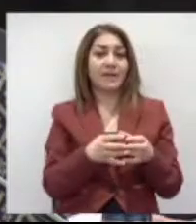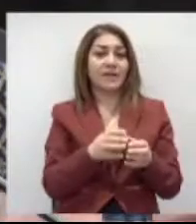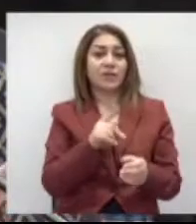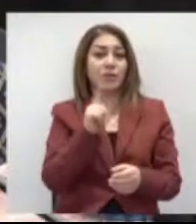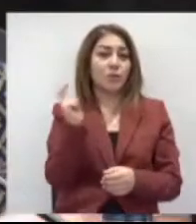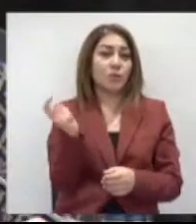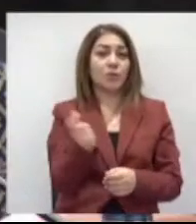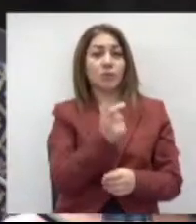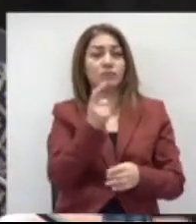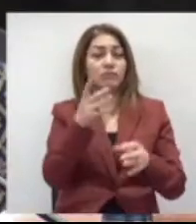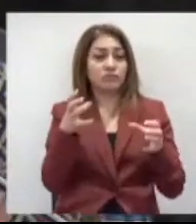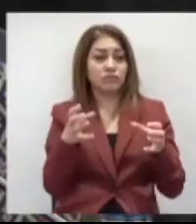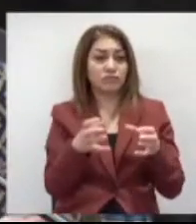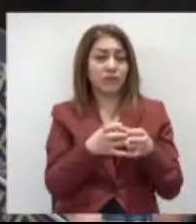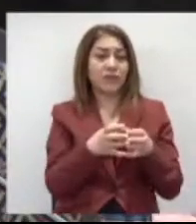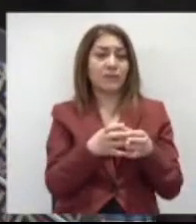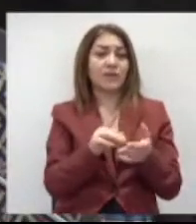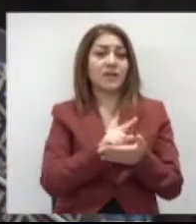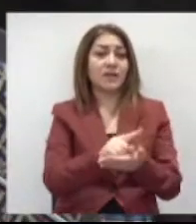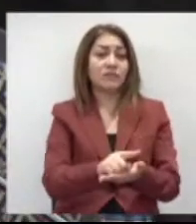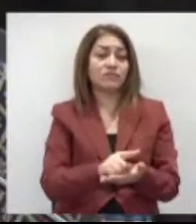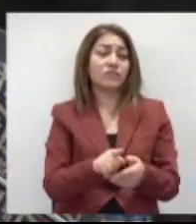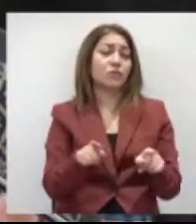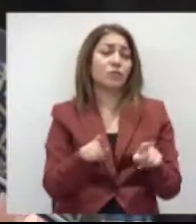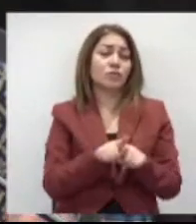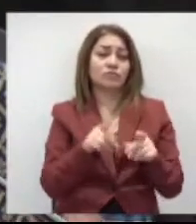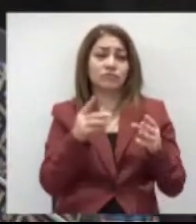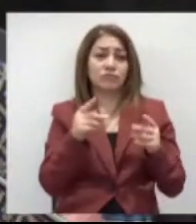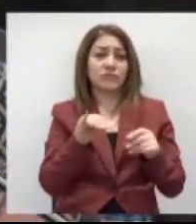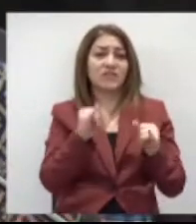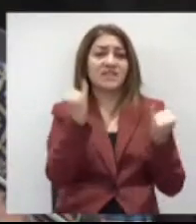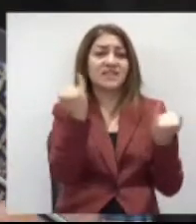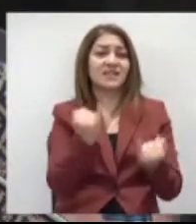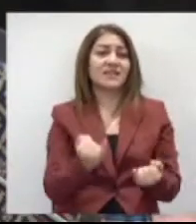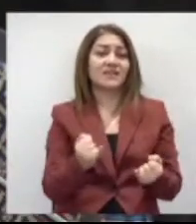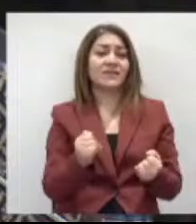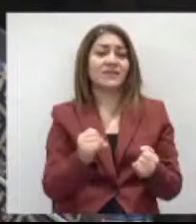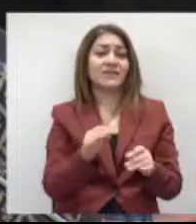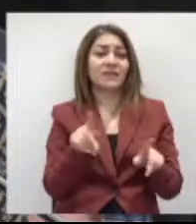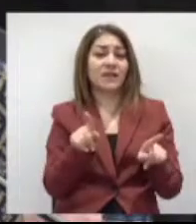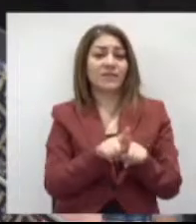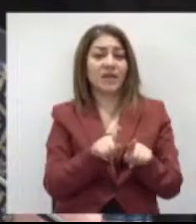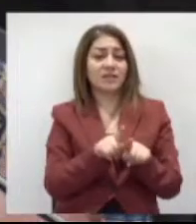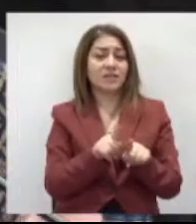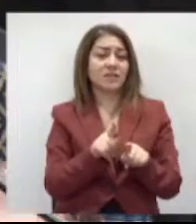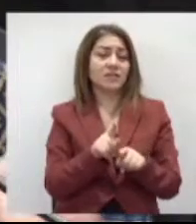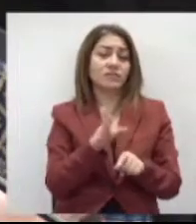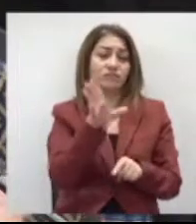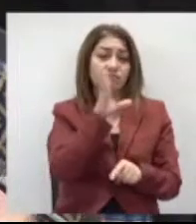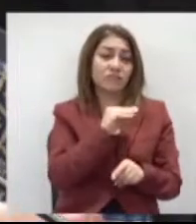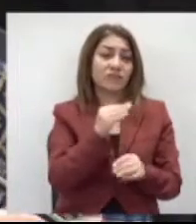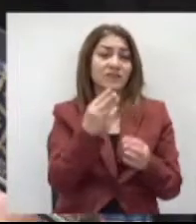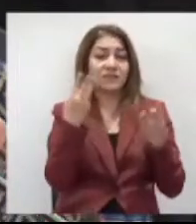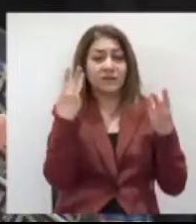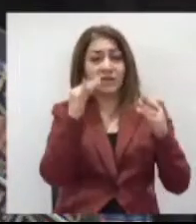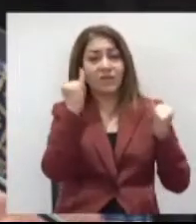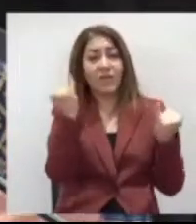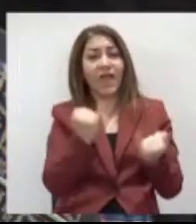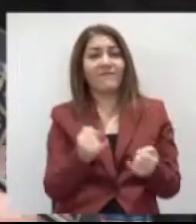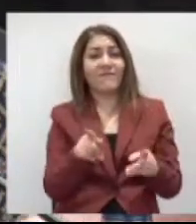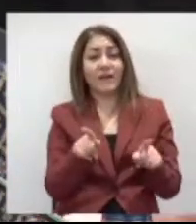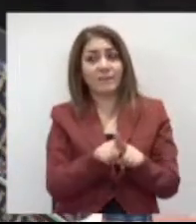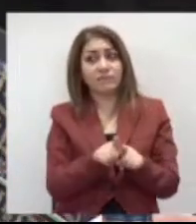իրականացնենք, իրականում դա դարձյալ ոճական տեսանկյունից հնարավոր է, պարզապես չգիտեմ ինչքանով սահմանադրական լուծումներ գտնելու առումով